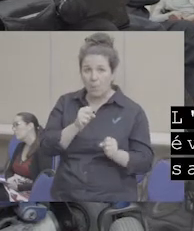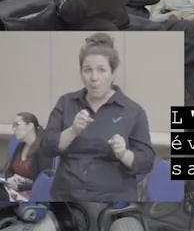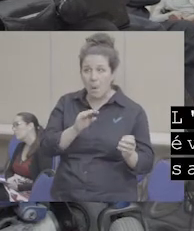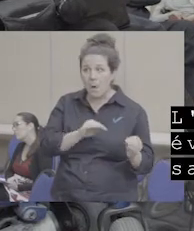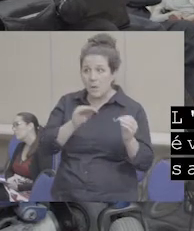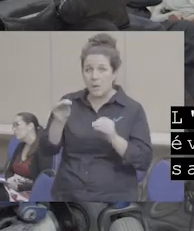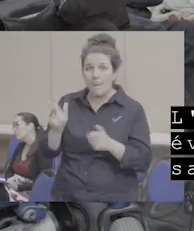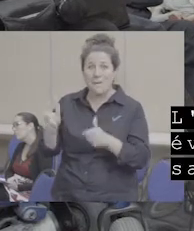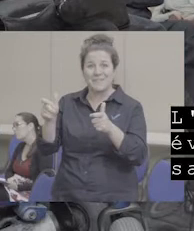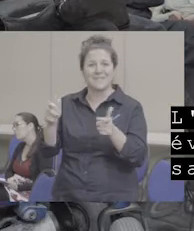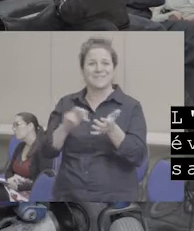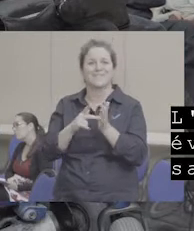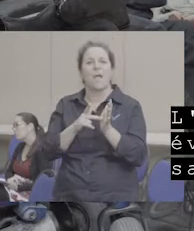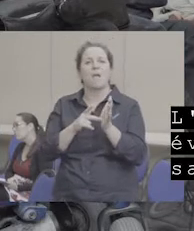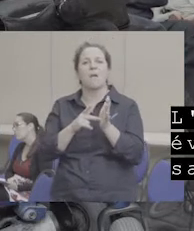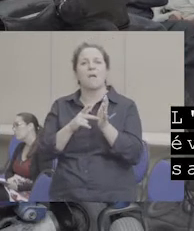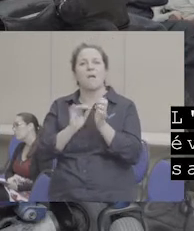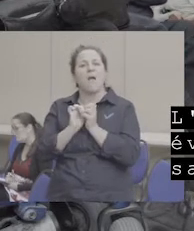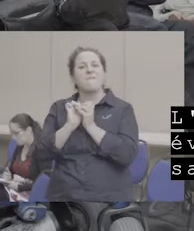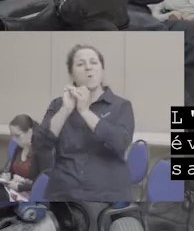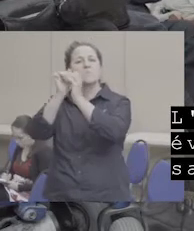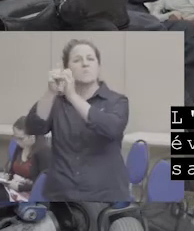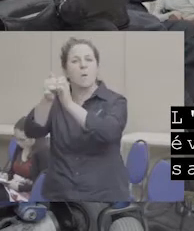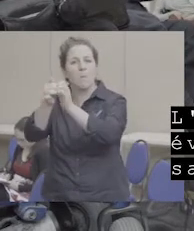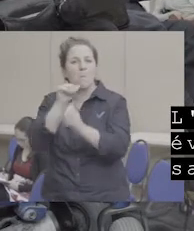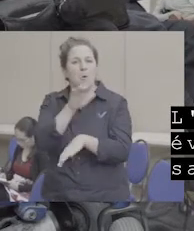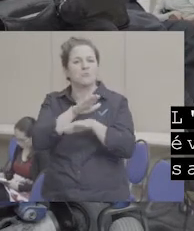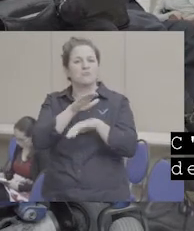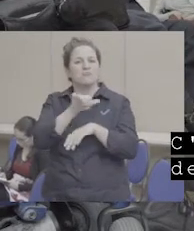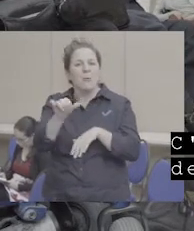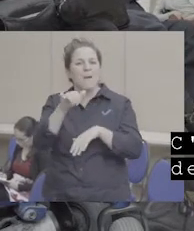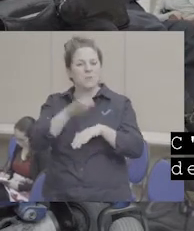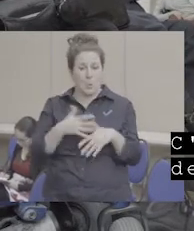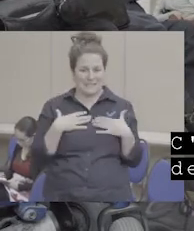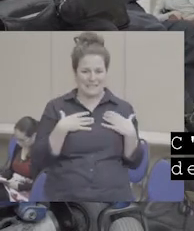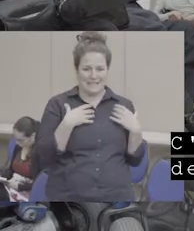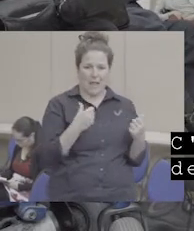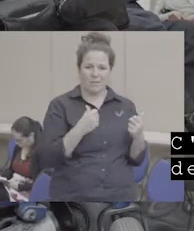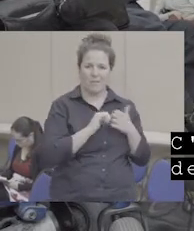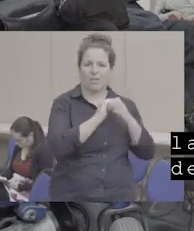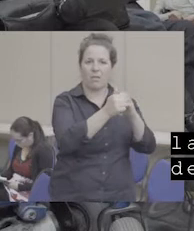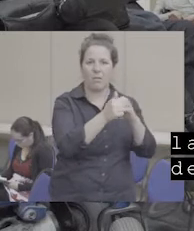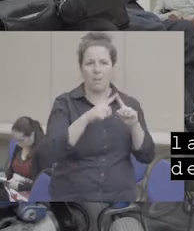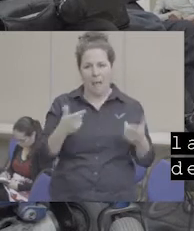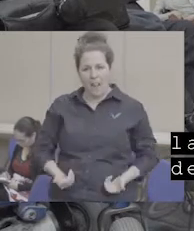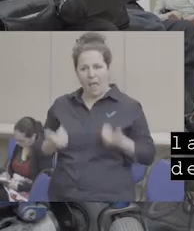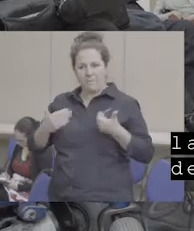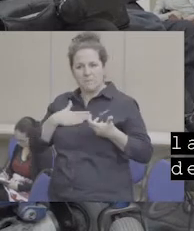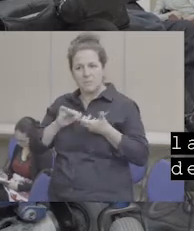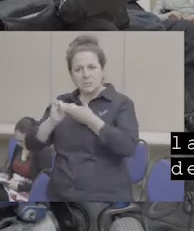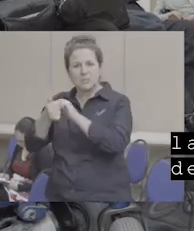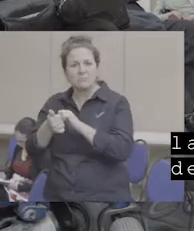bâtiment? Ça fait que l'évolution, ce n'est pas juste une évolution de la situation de santé. C'est une évolution de la vie des gens, puis de la